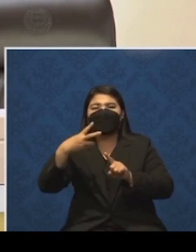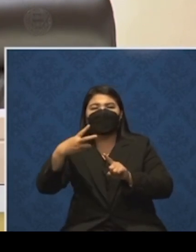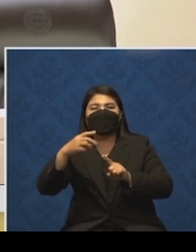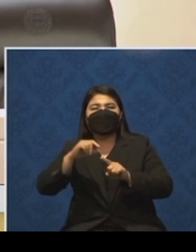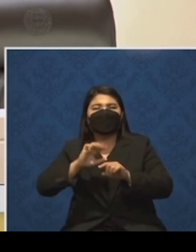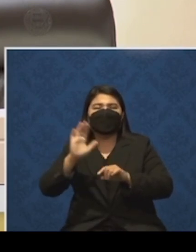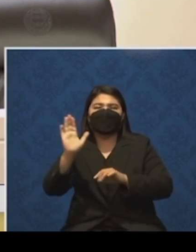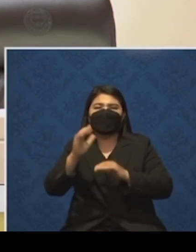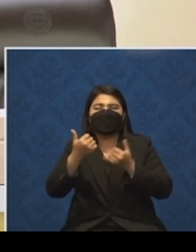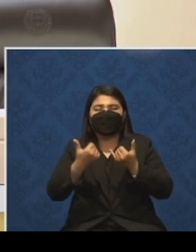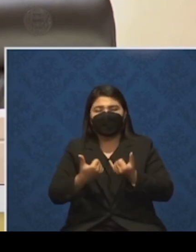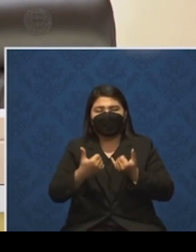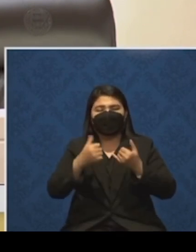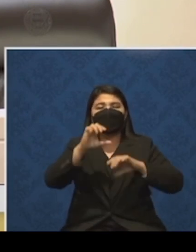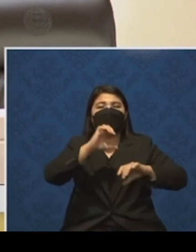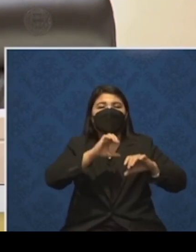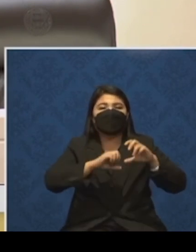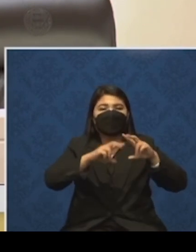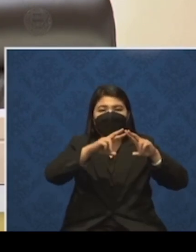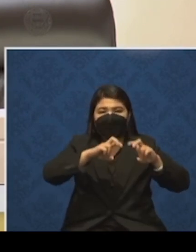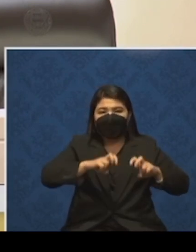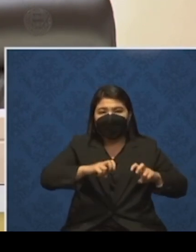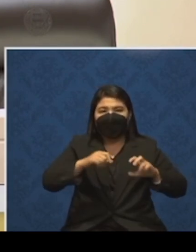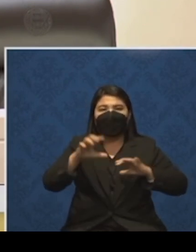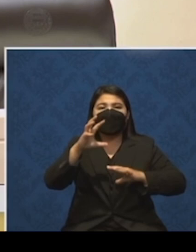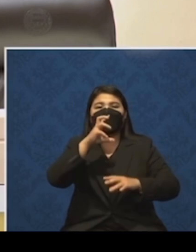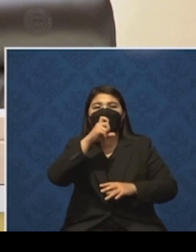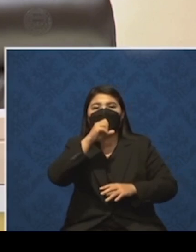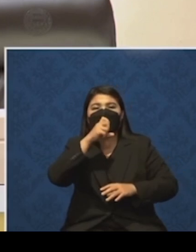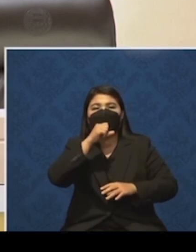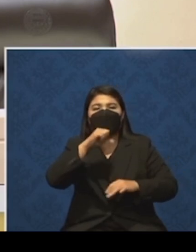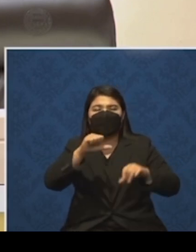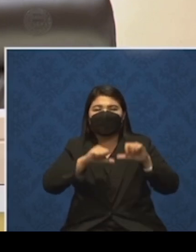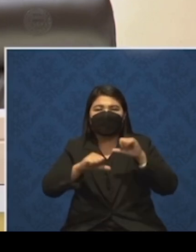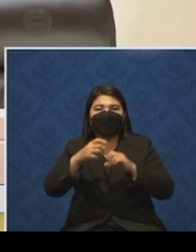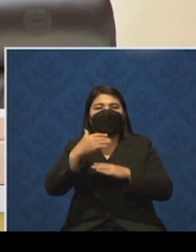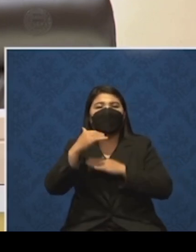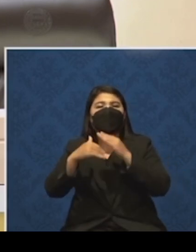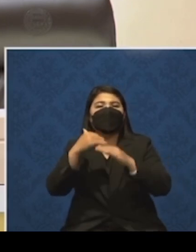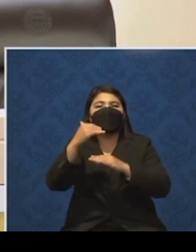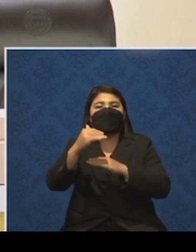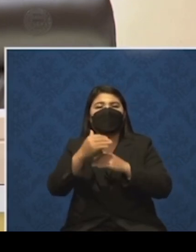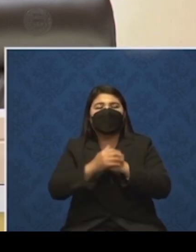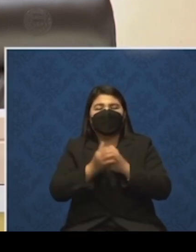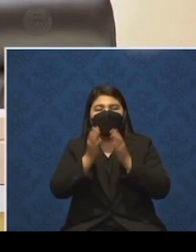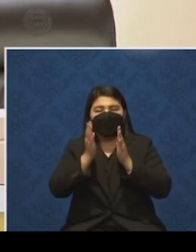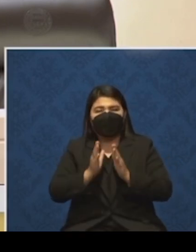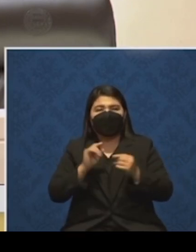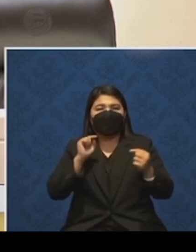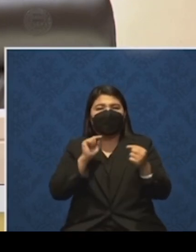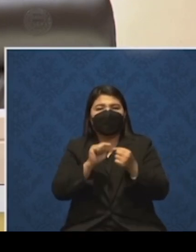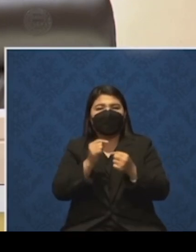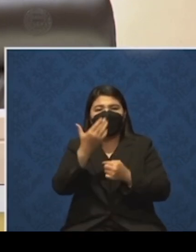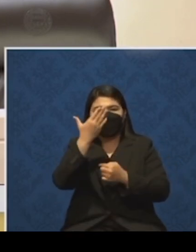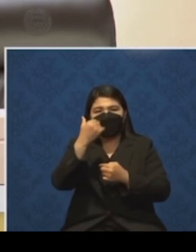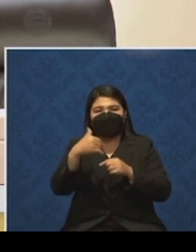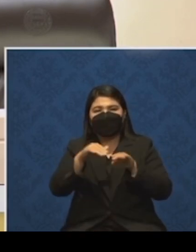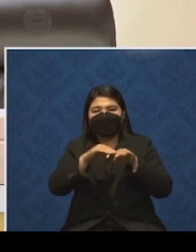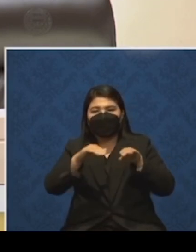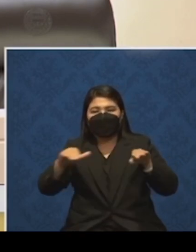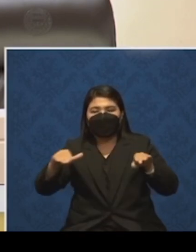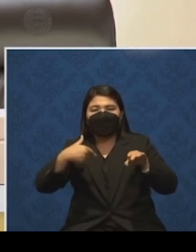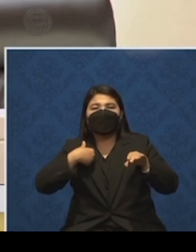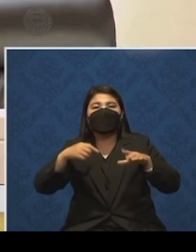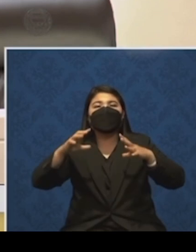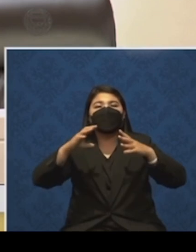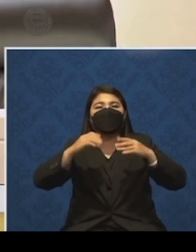แล้วทดสอบแล้วพัฒนาให้ตรงกับความต้องการของผู้ใช้และที่สำคัญก็ต้องมีมาตรฐานเป็นที่ยอมรับ